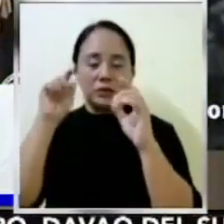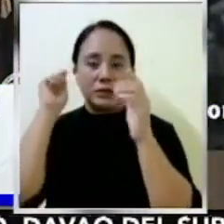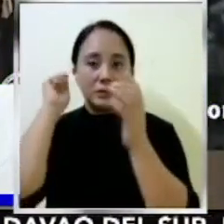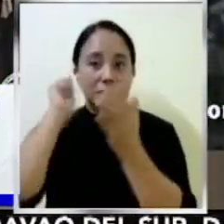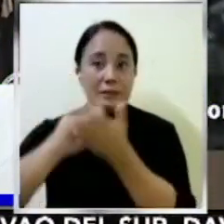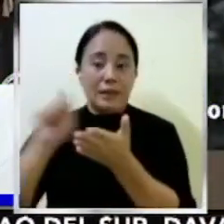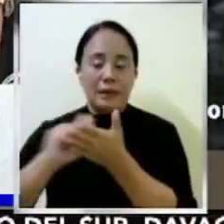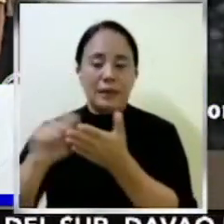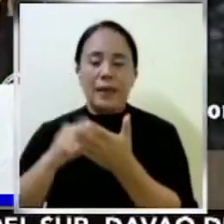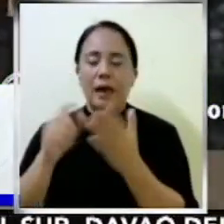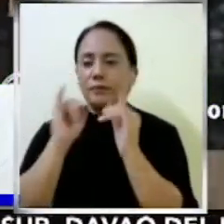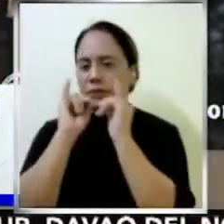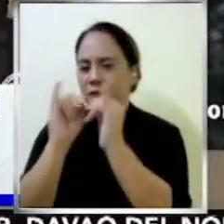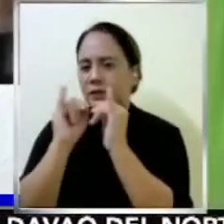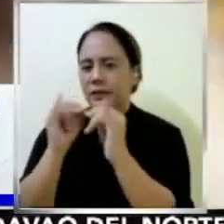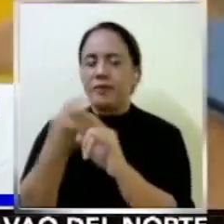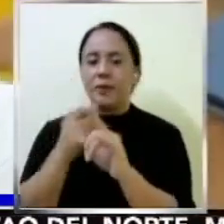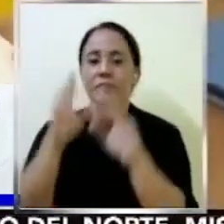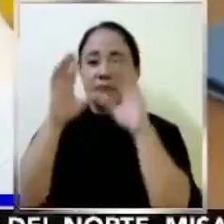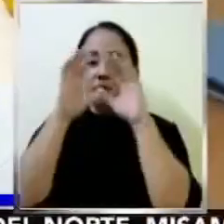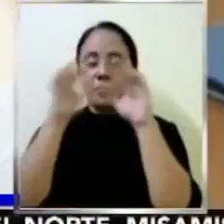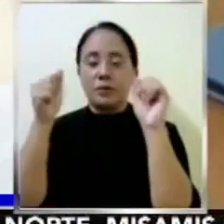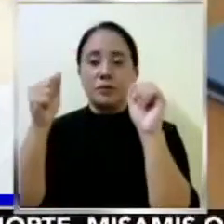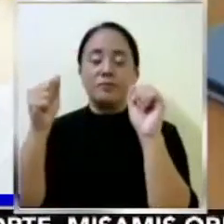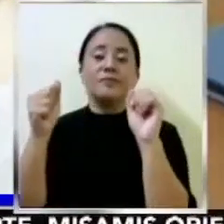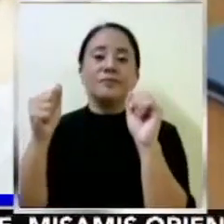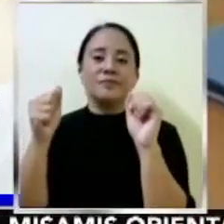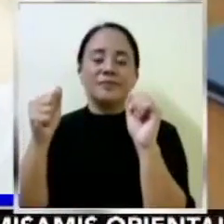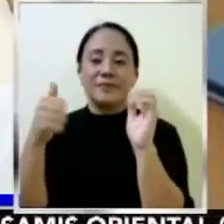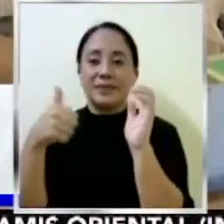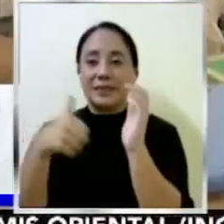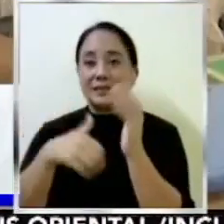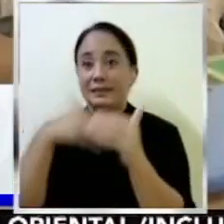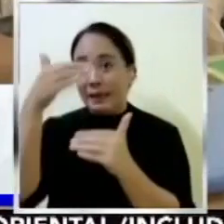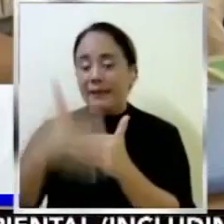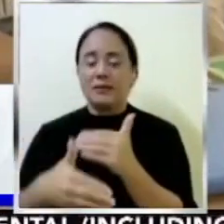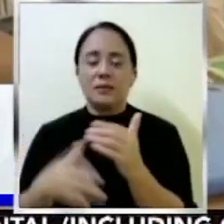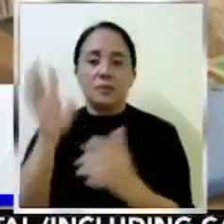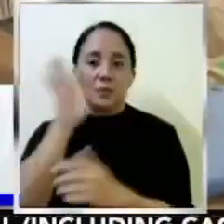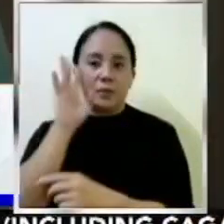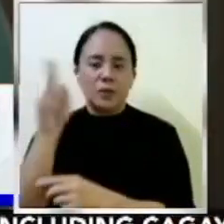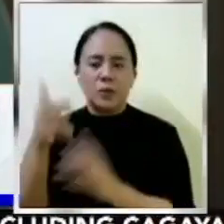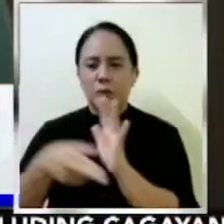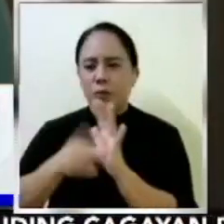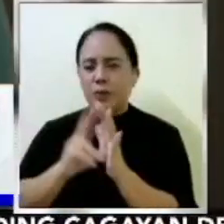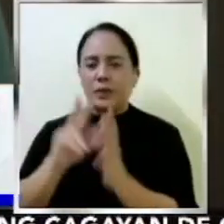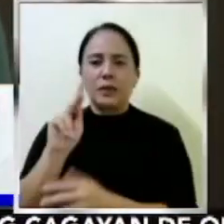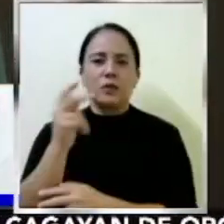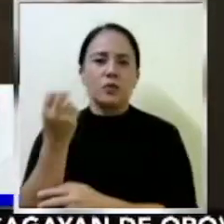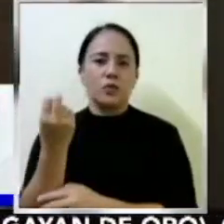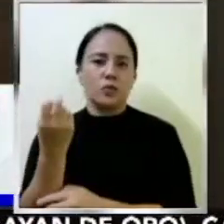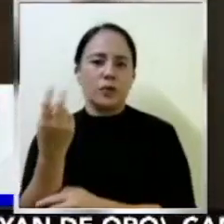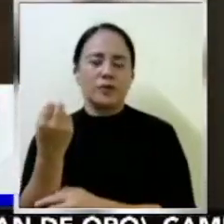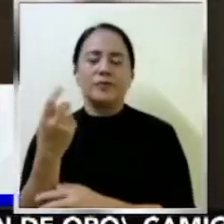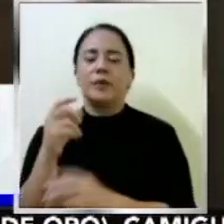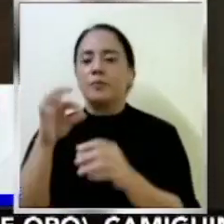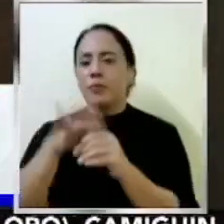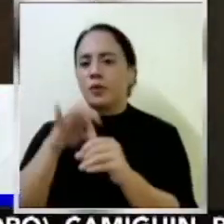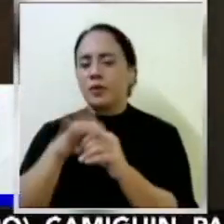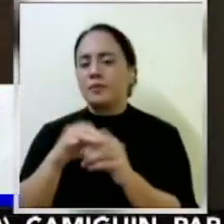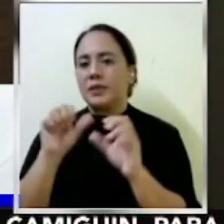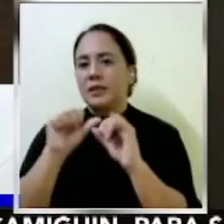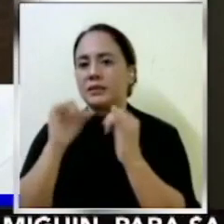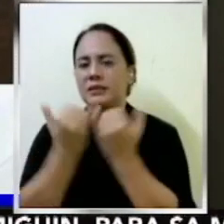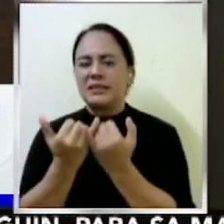ni President-elect Bongbong Marcos para i-review ang K-12 program ng ahensya. That is something na